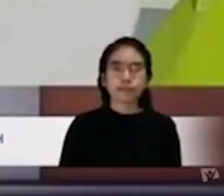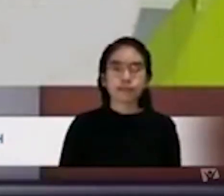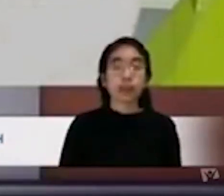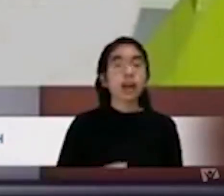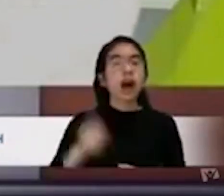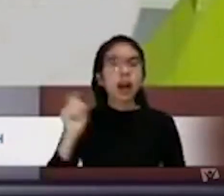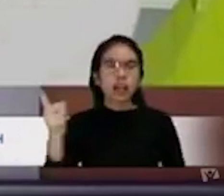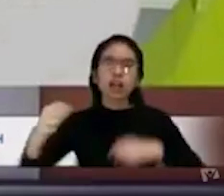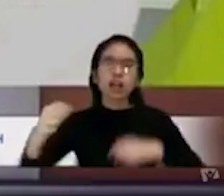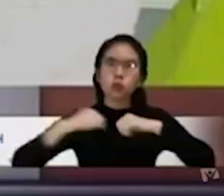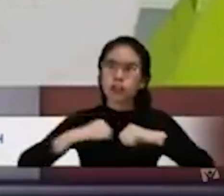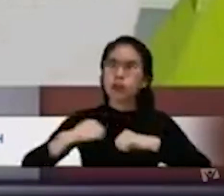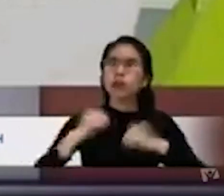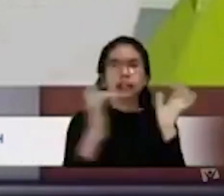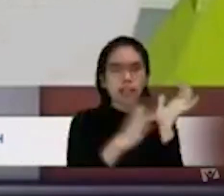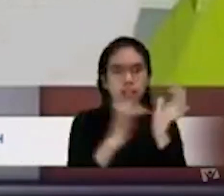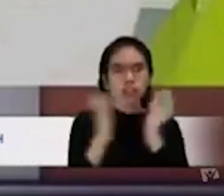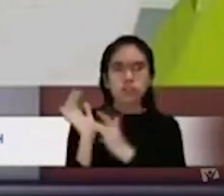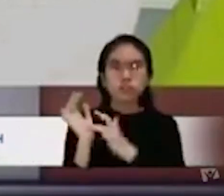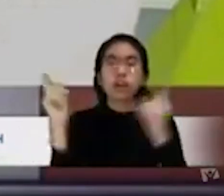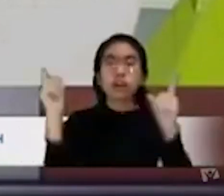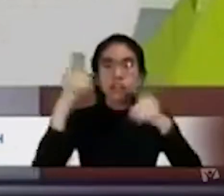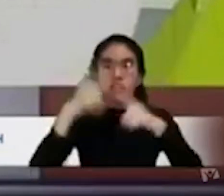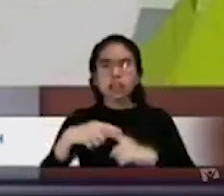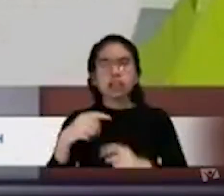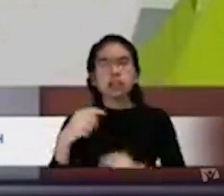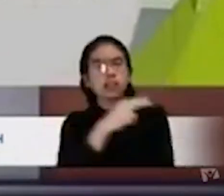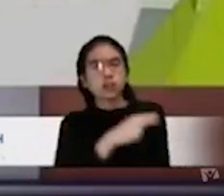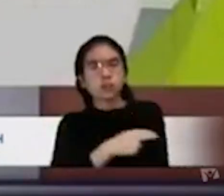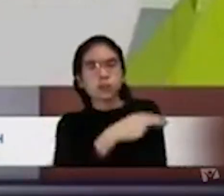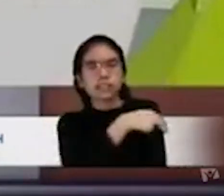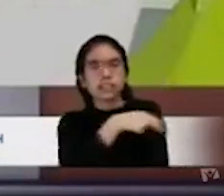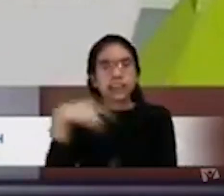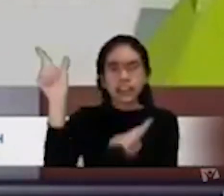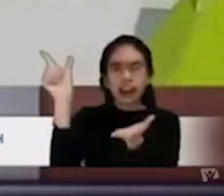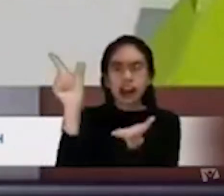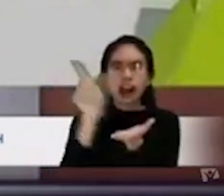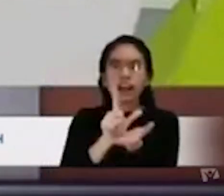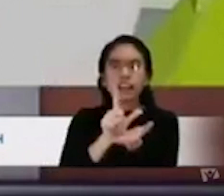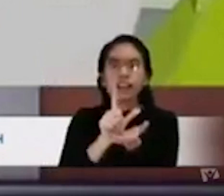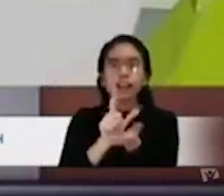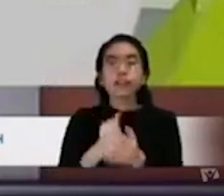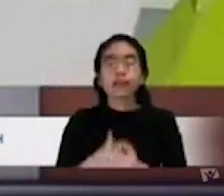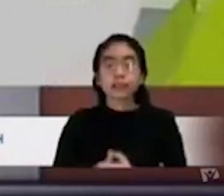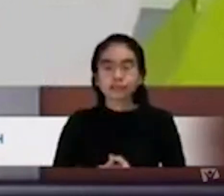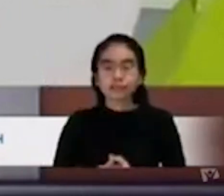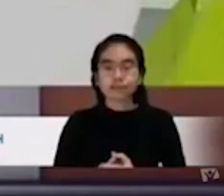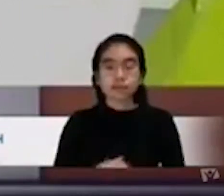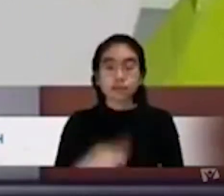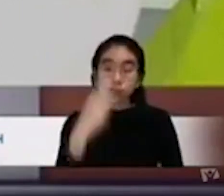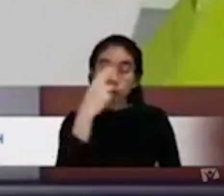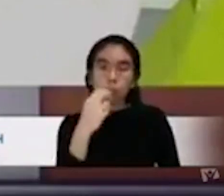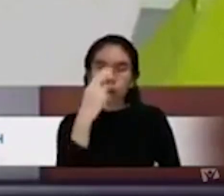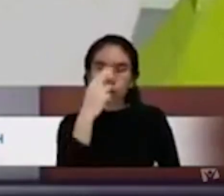Bandung mengambil semua visi, misi, moto, falsafah, bahkan bagaimana mereka bekerja